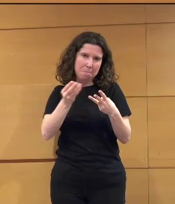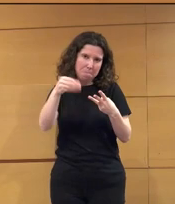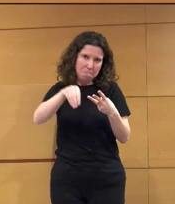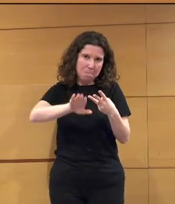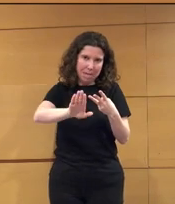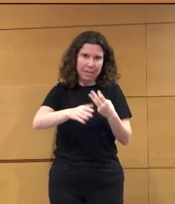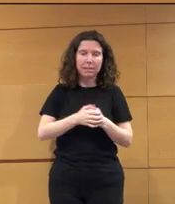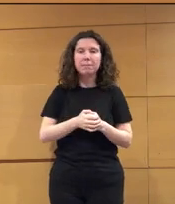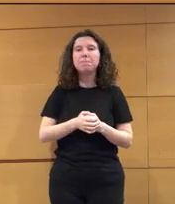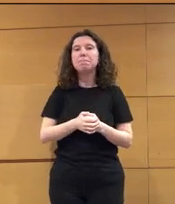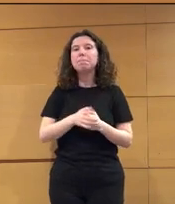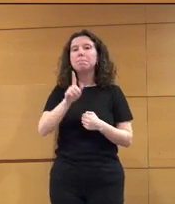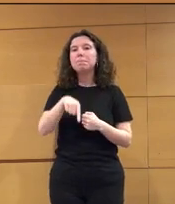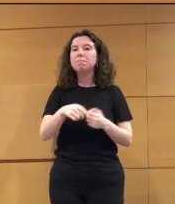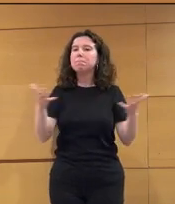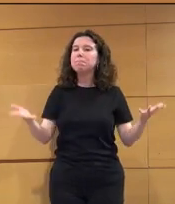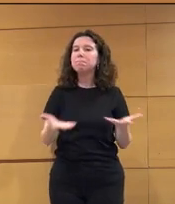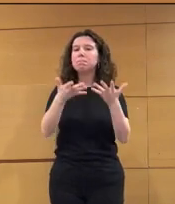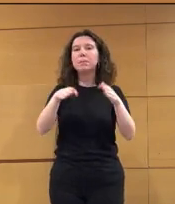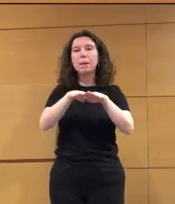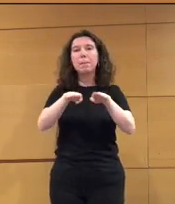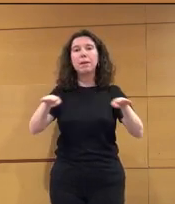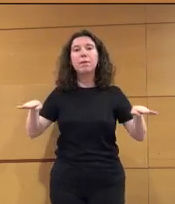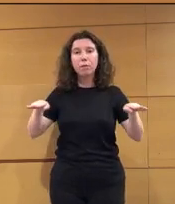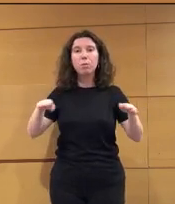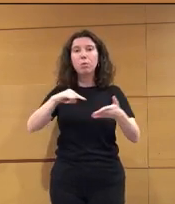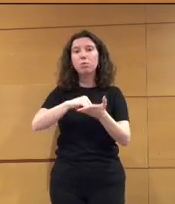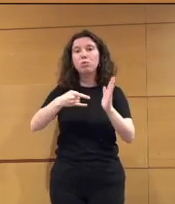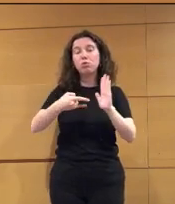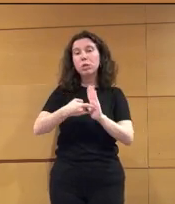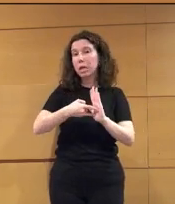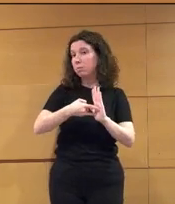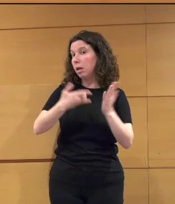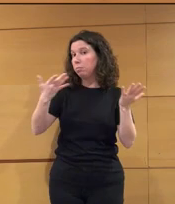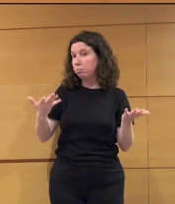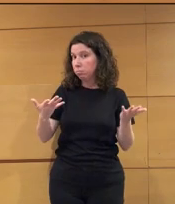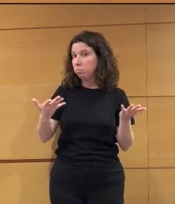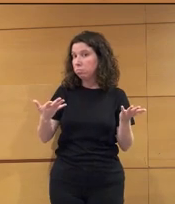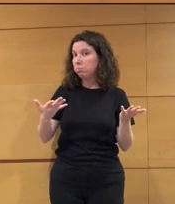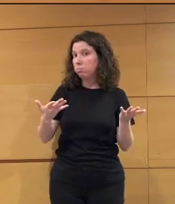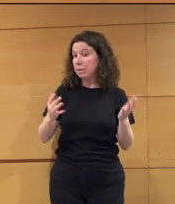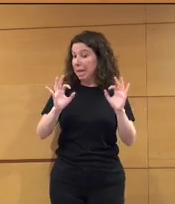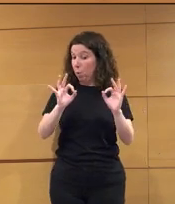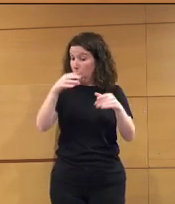us convido a mirar una plataforma del projecte EASYT. La trobareu també, igual que Signem,